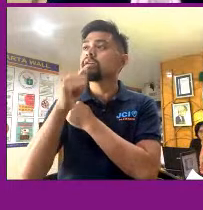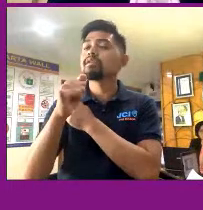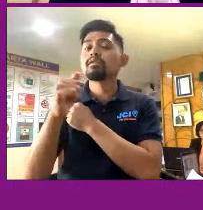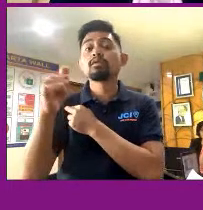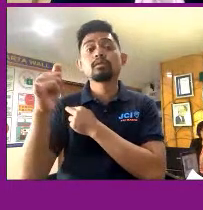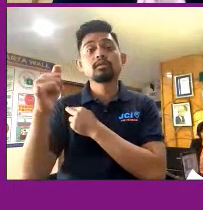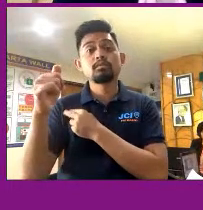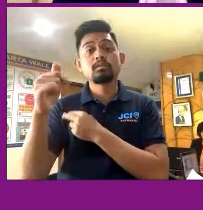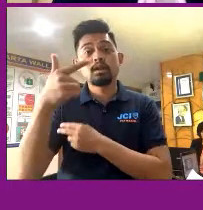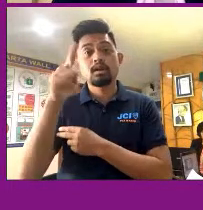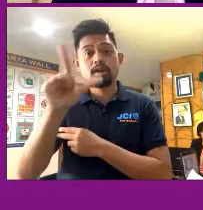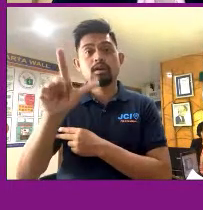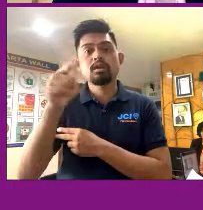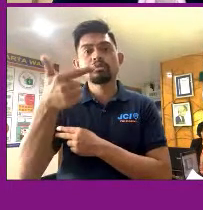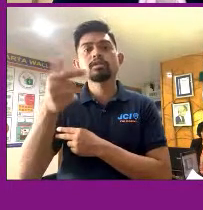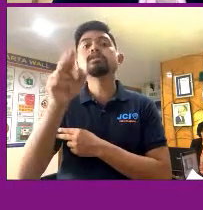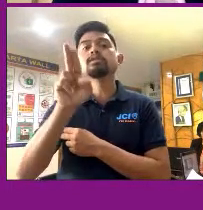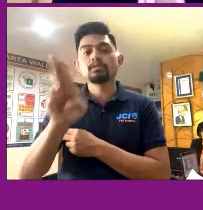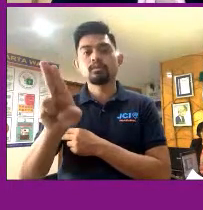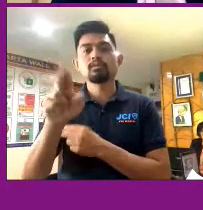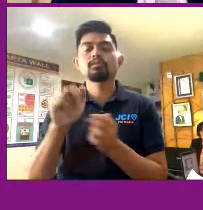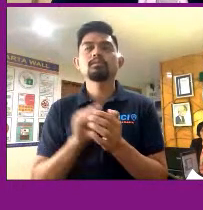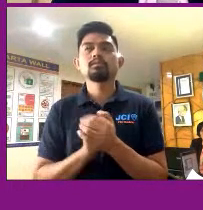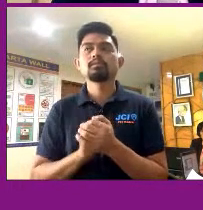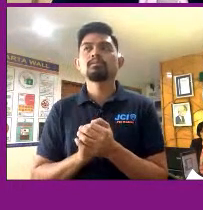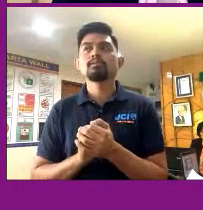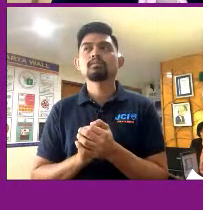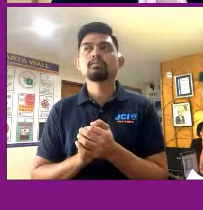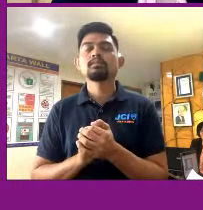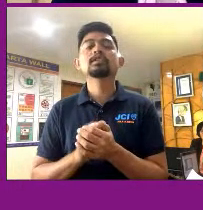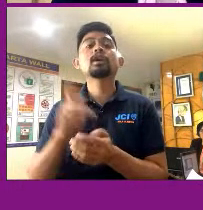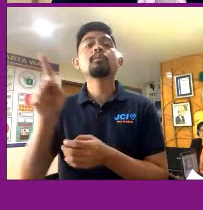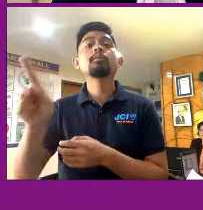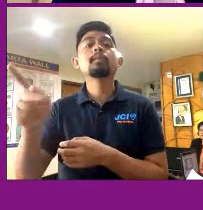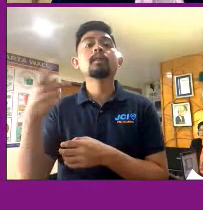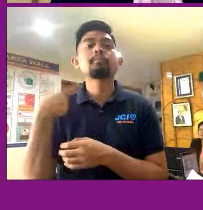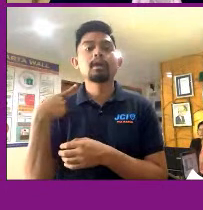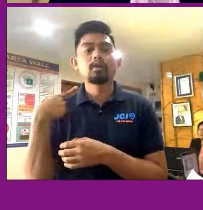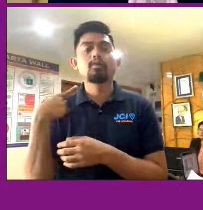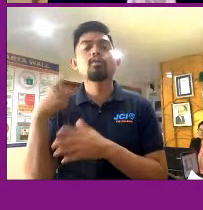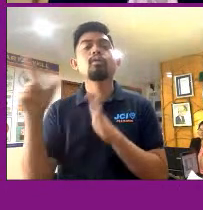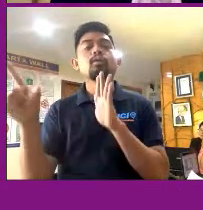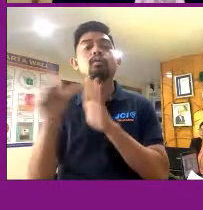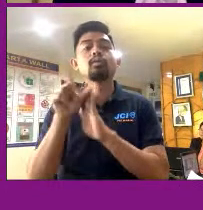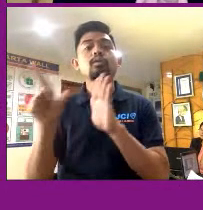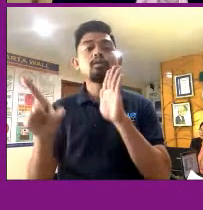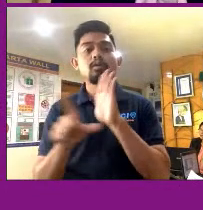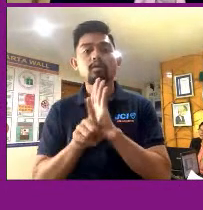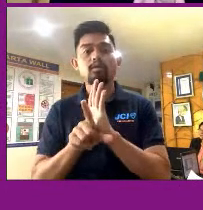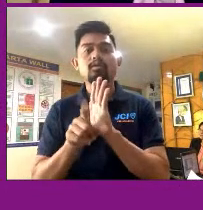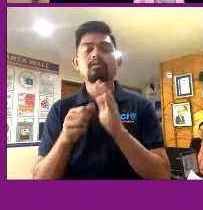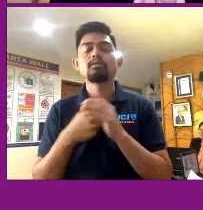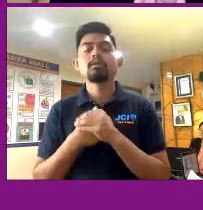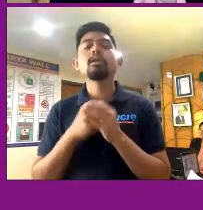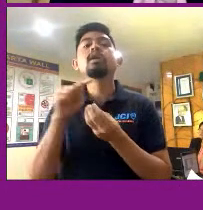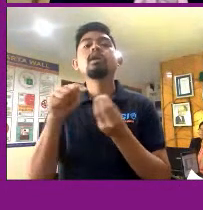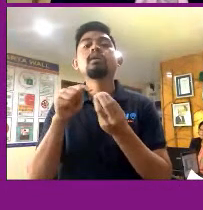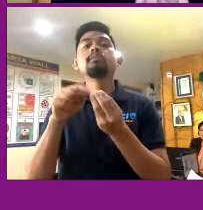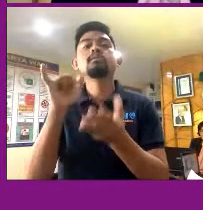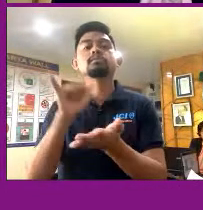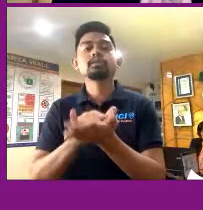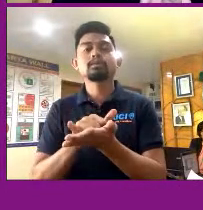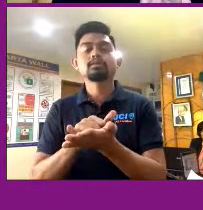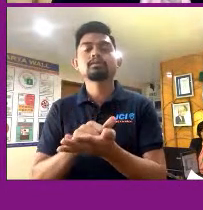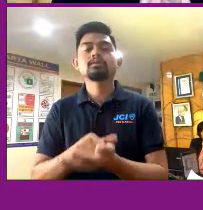Oh, talaga, it is a mandate. It is po a mandate. May ano niyan, may... Anong tawag doon?